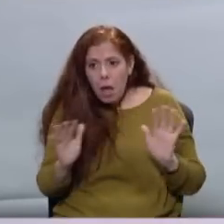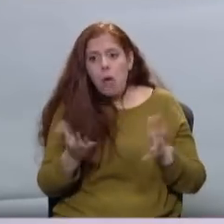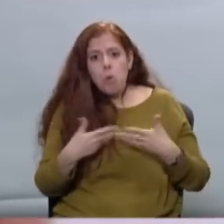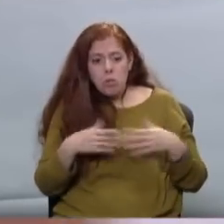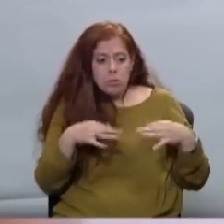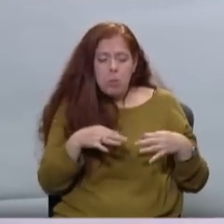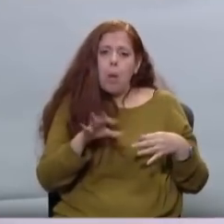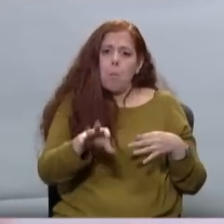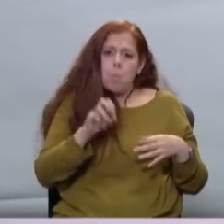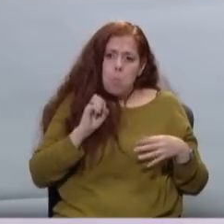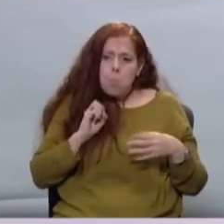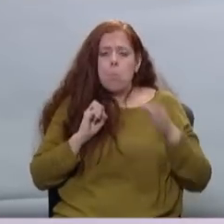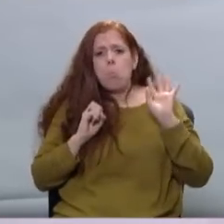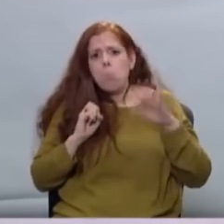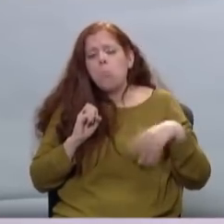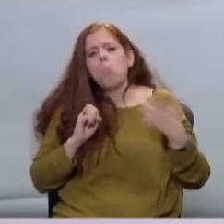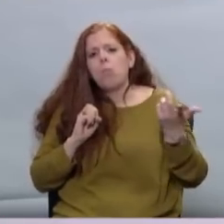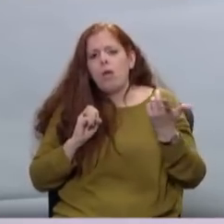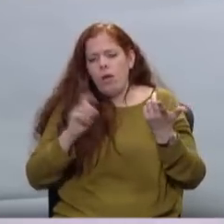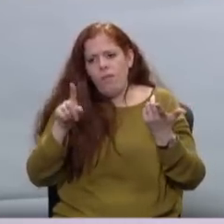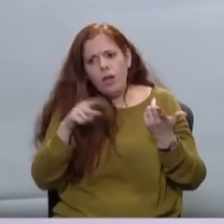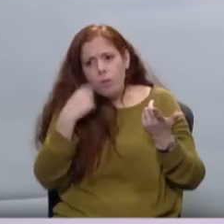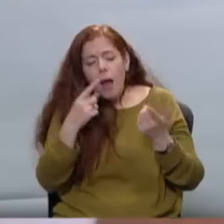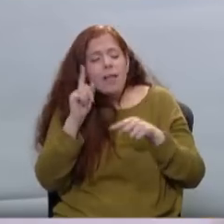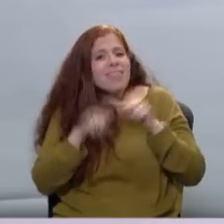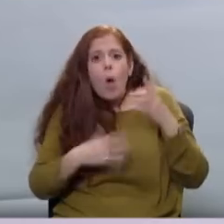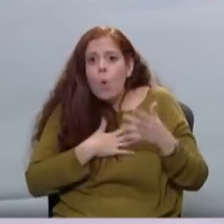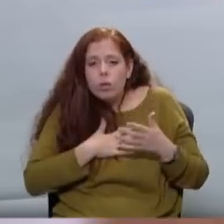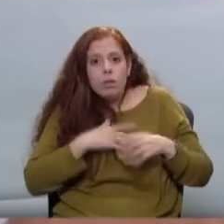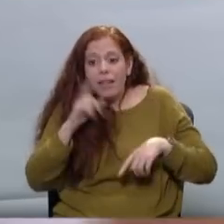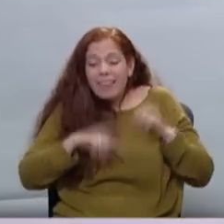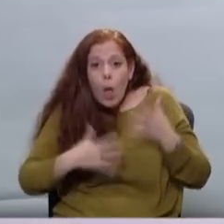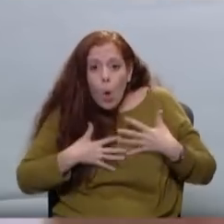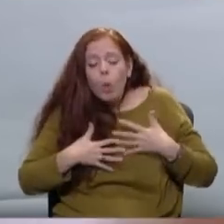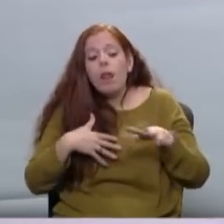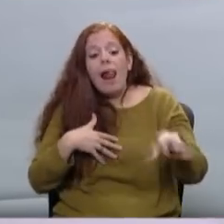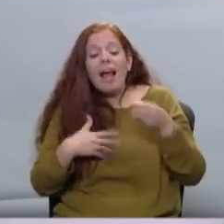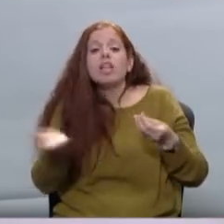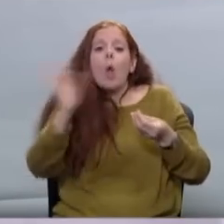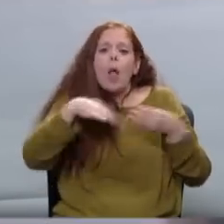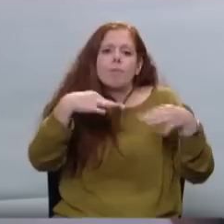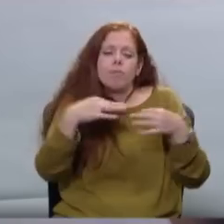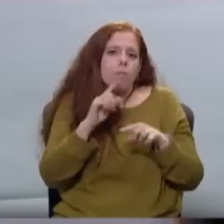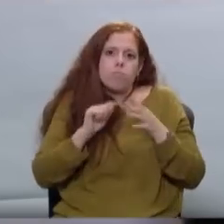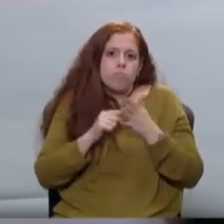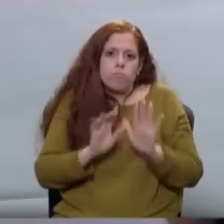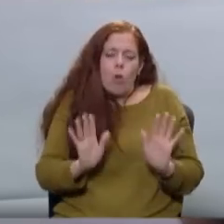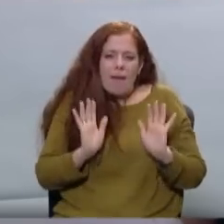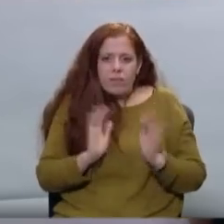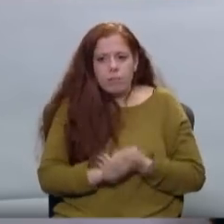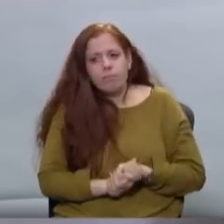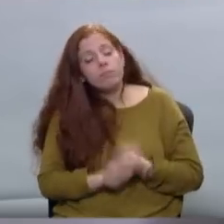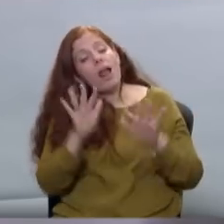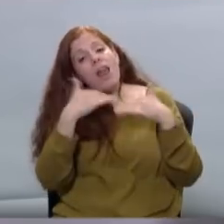מסמכים. ואני אומר לך, בטעות אנוש נלקחו עוד מסמכים. כן, לפי הגרסה